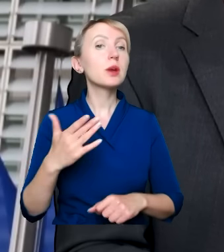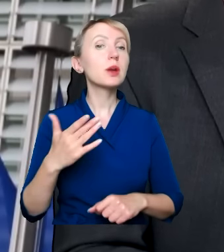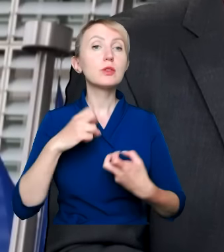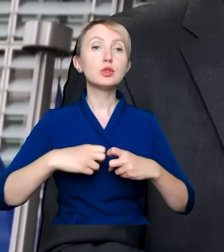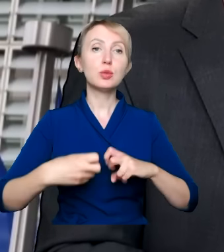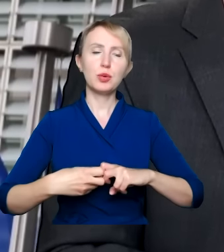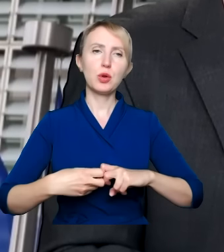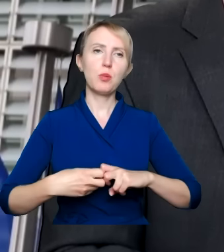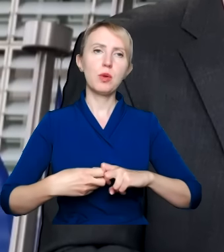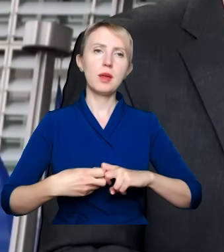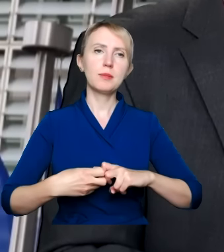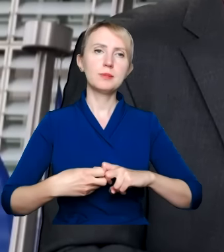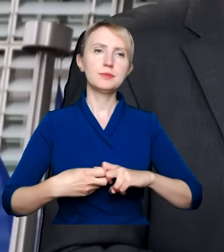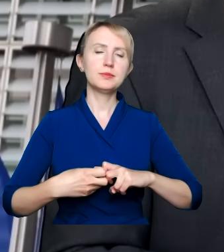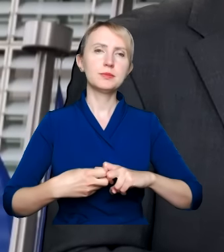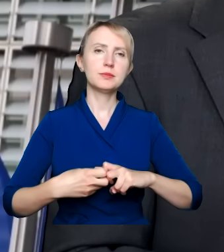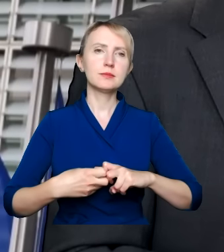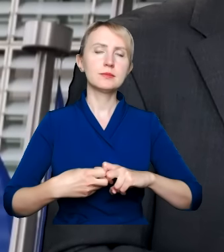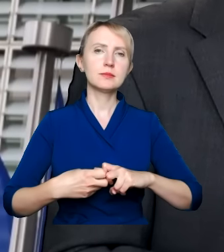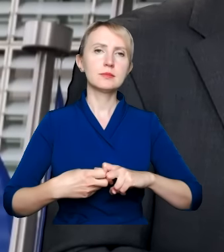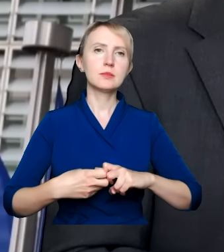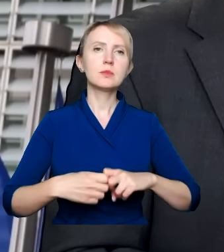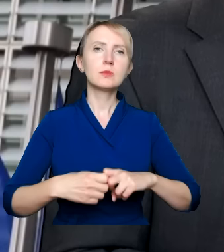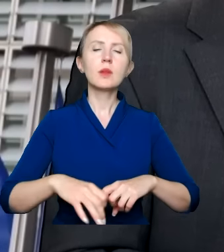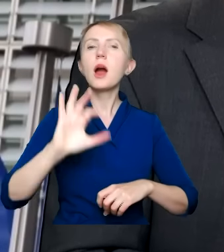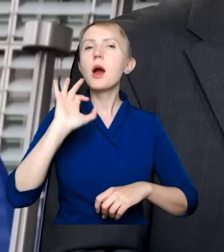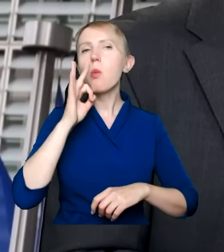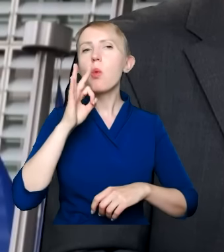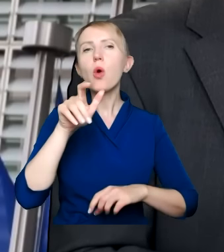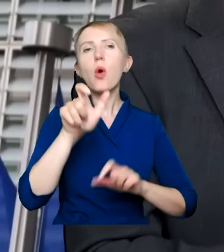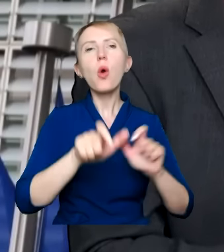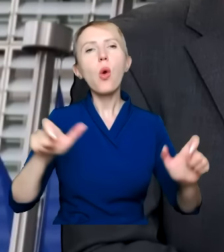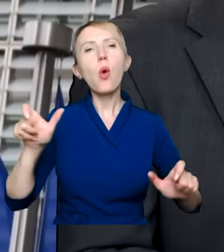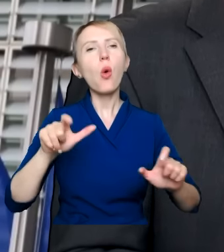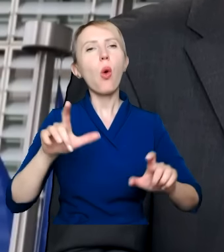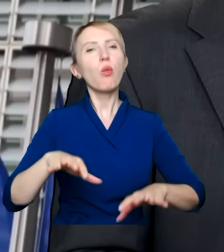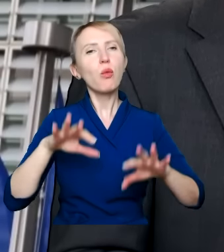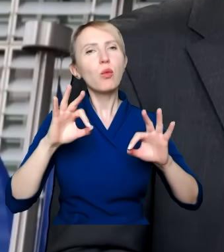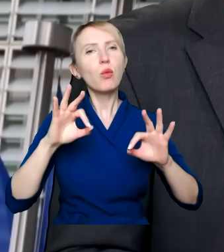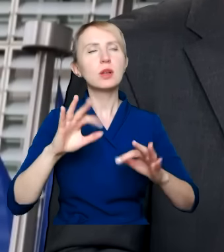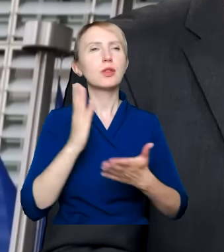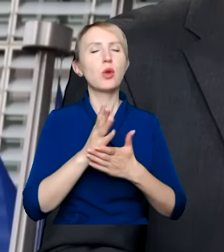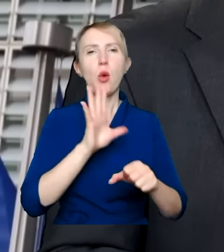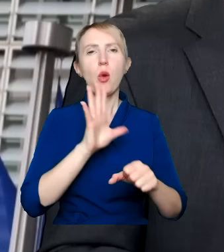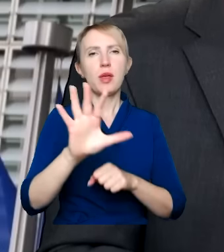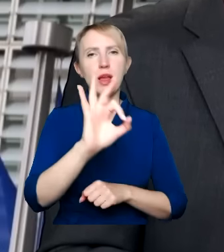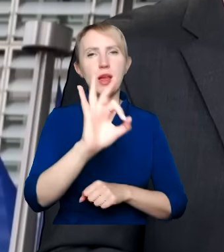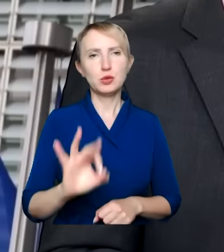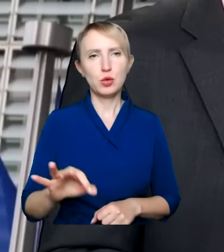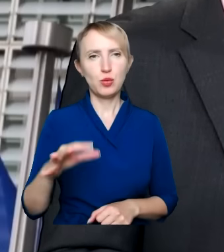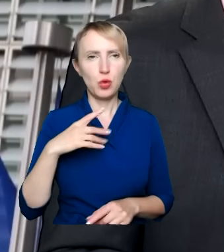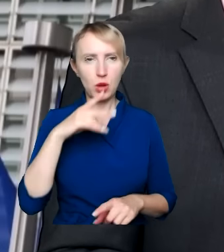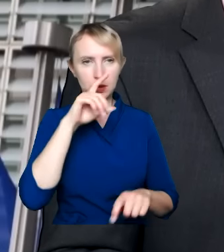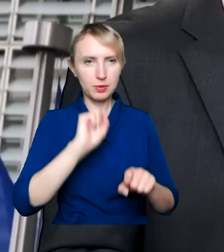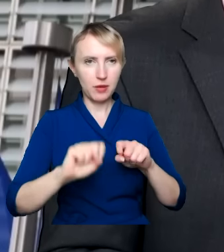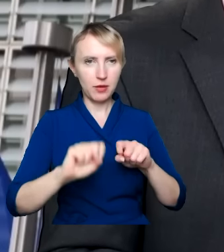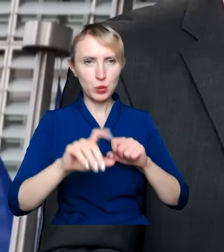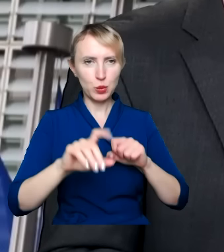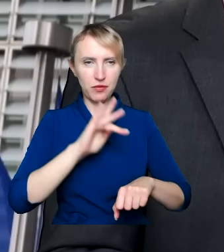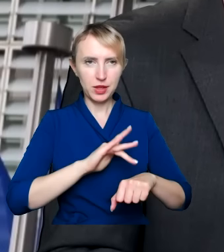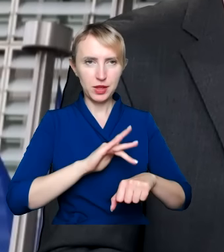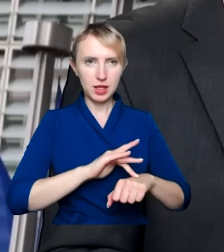dotarciem do tak zwanego młodego elektoratu tamto do Arcie tylko 15 tak jak zerknąłem na